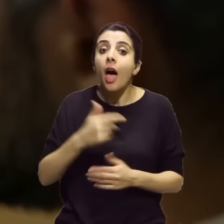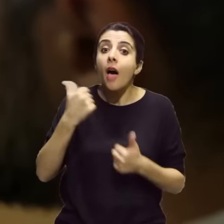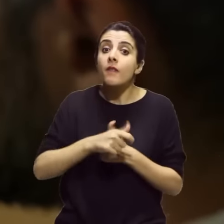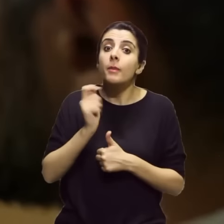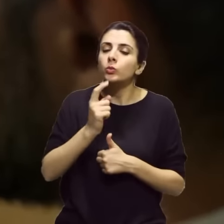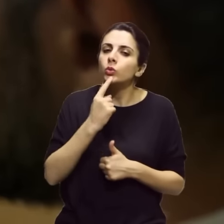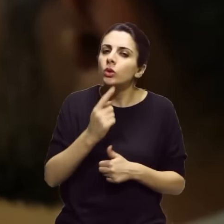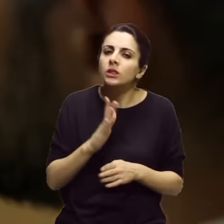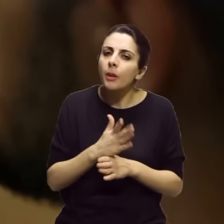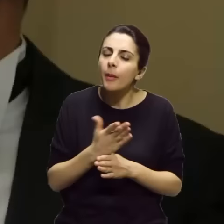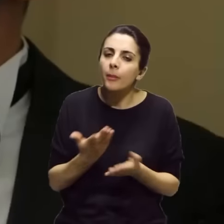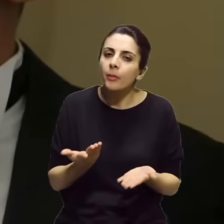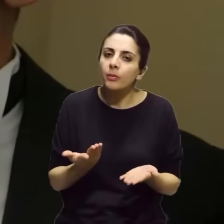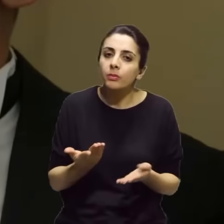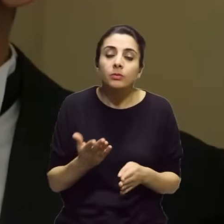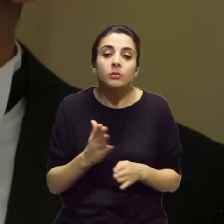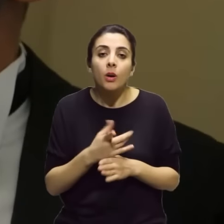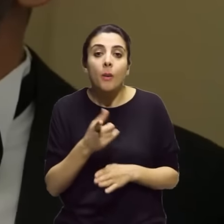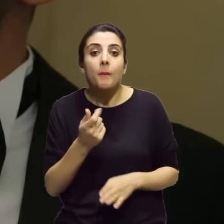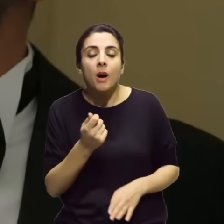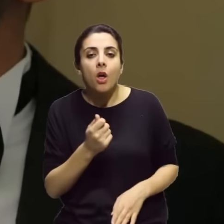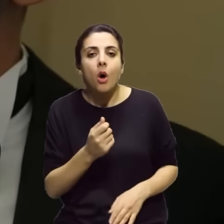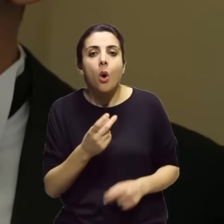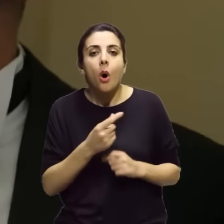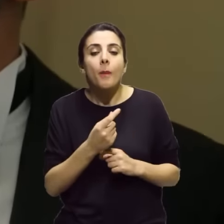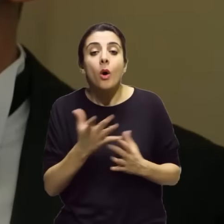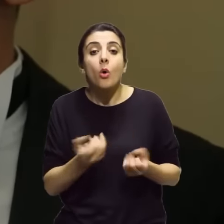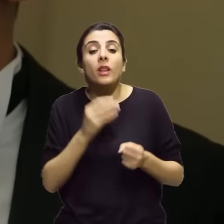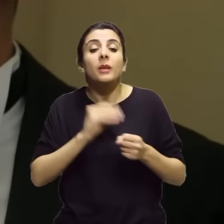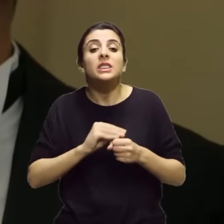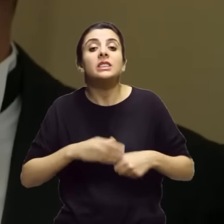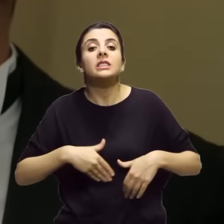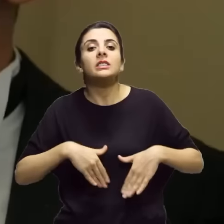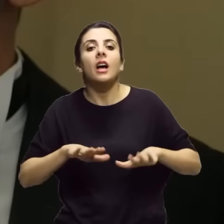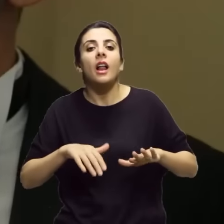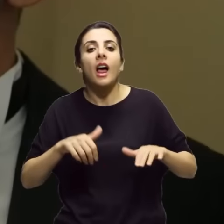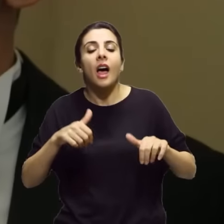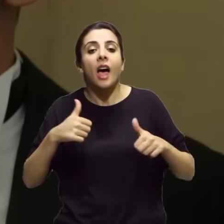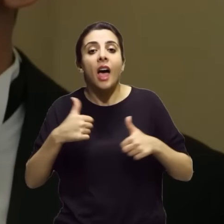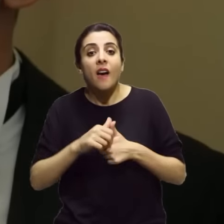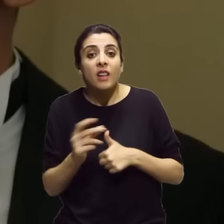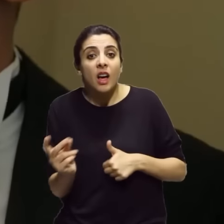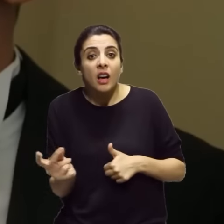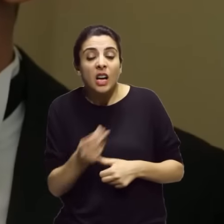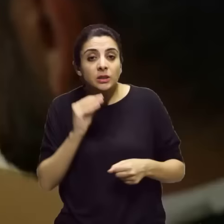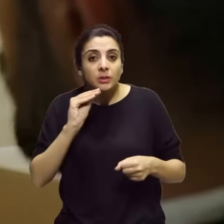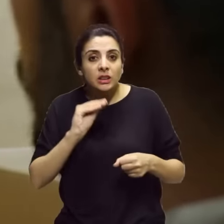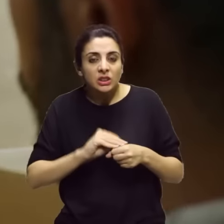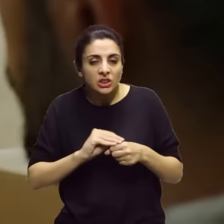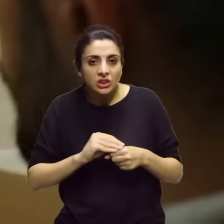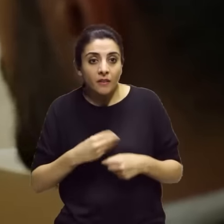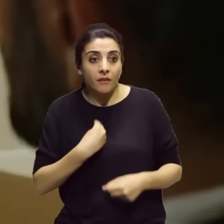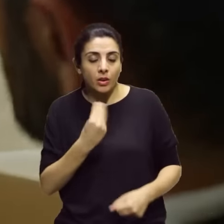koşuyor sana? Çünkü bu parayı Ömer'i kurtarmak için değil, evlilikten kaçmak istediğim için verdiğimi